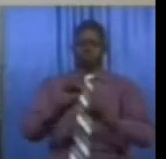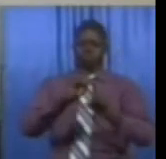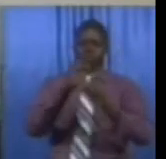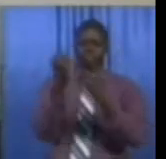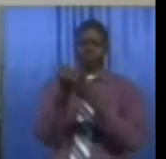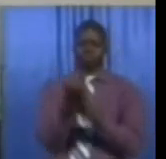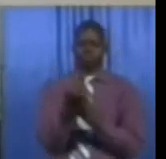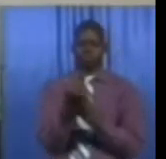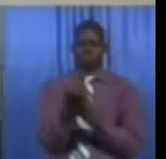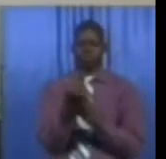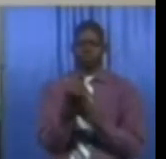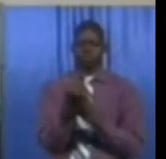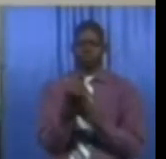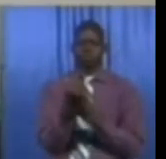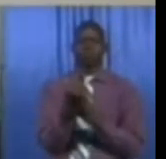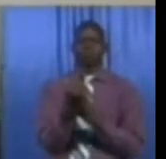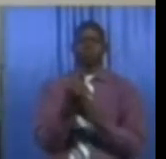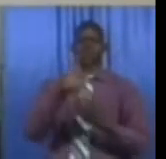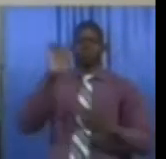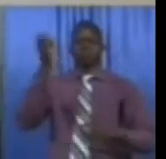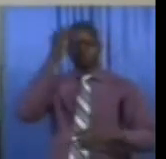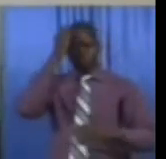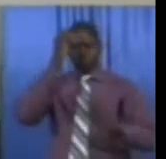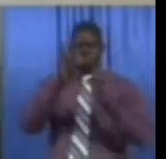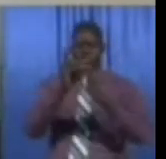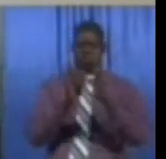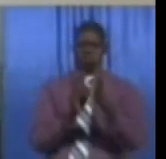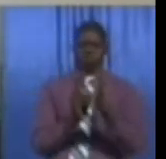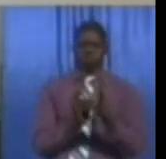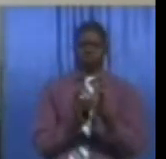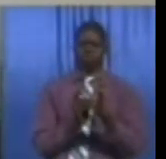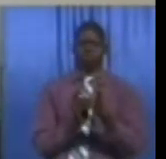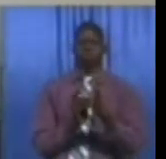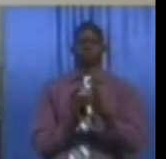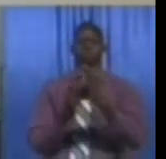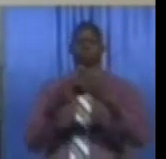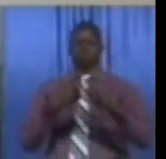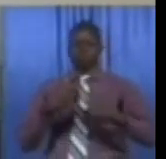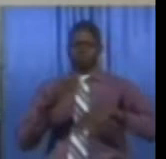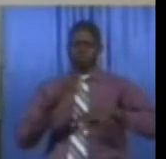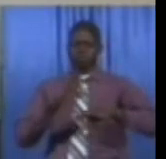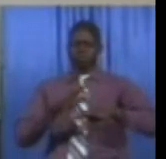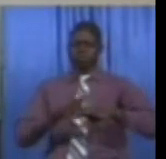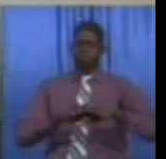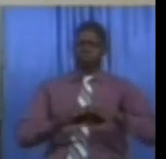et l'état de droit a prévu un certain nombre